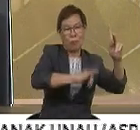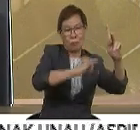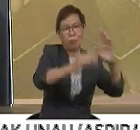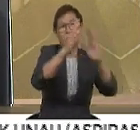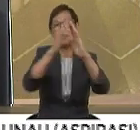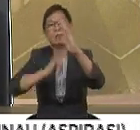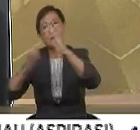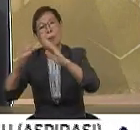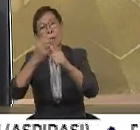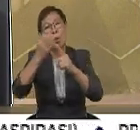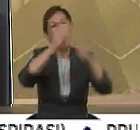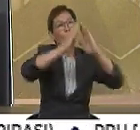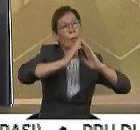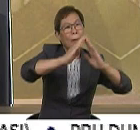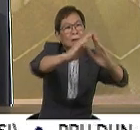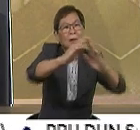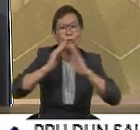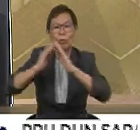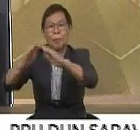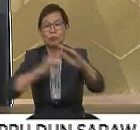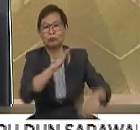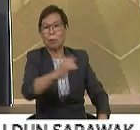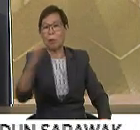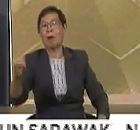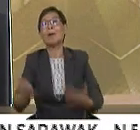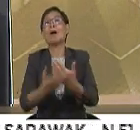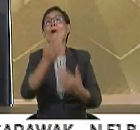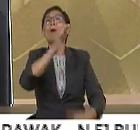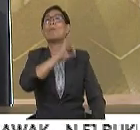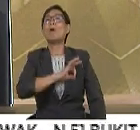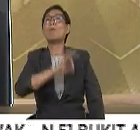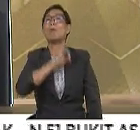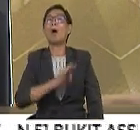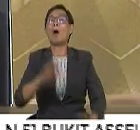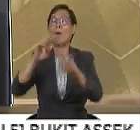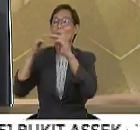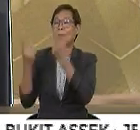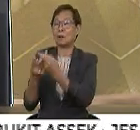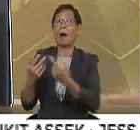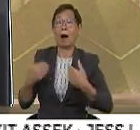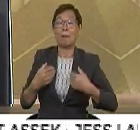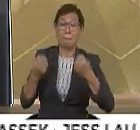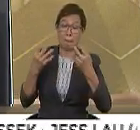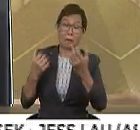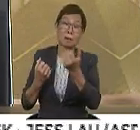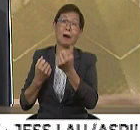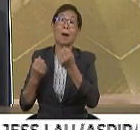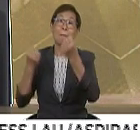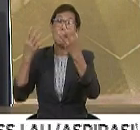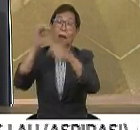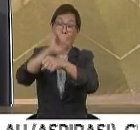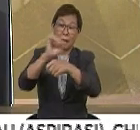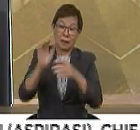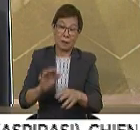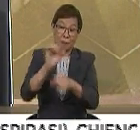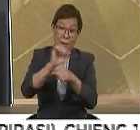panjang. Ini memberi kelebihan kepada parti yang mempunyai jentera-jentera